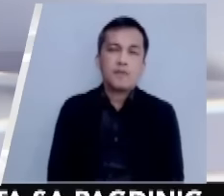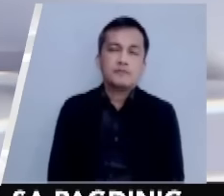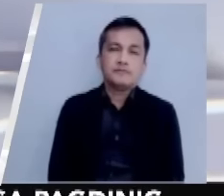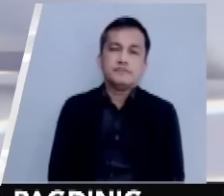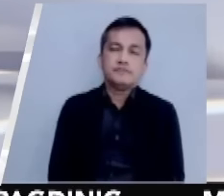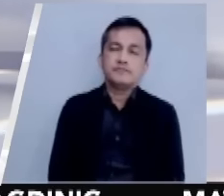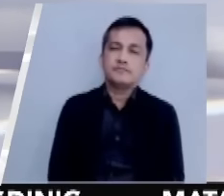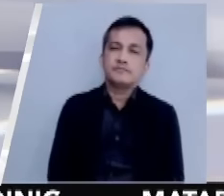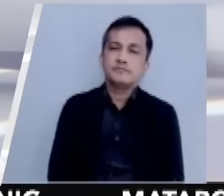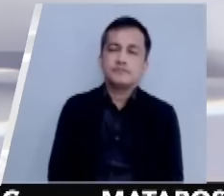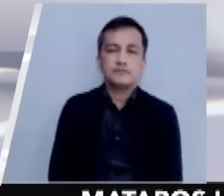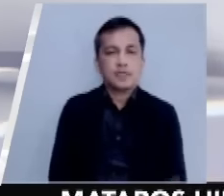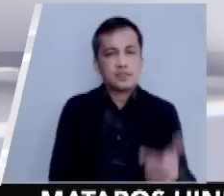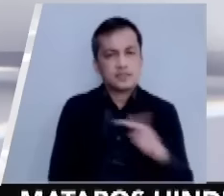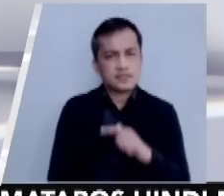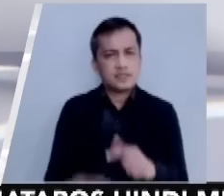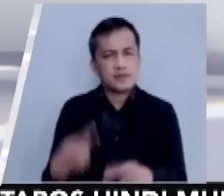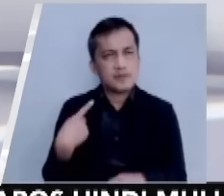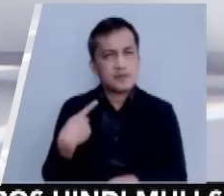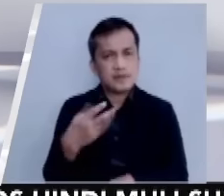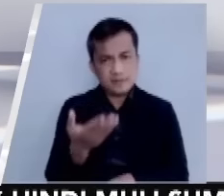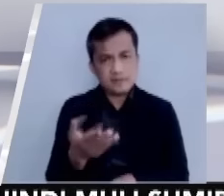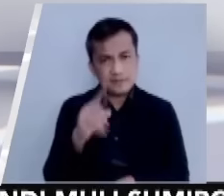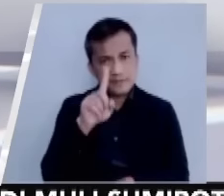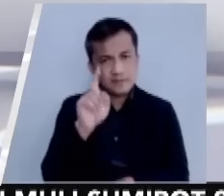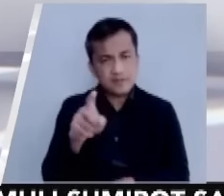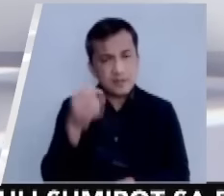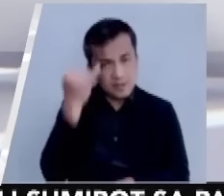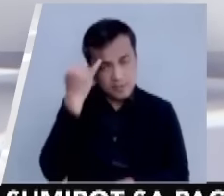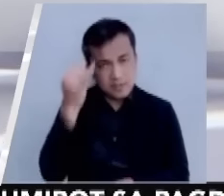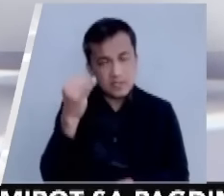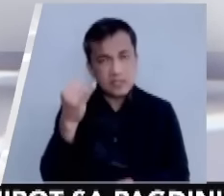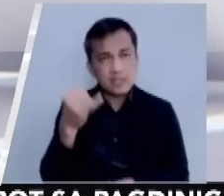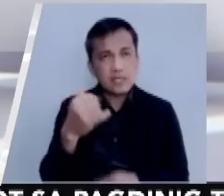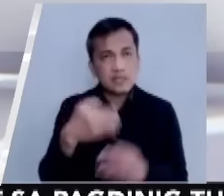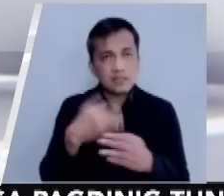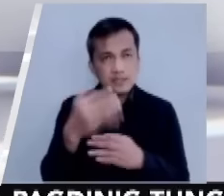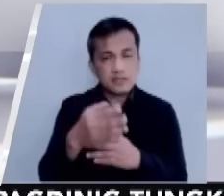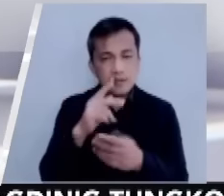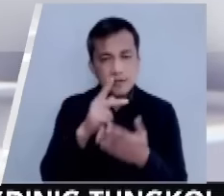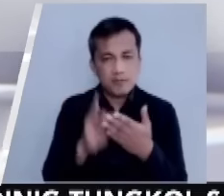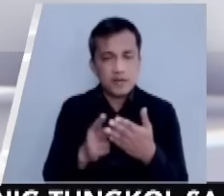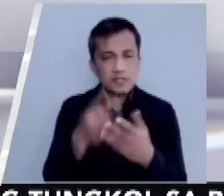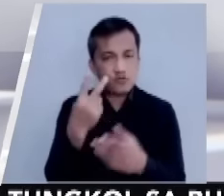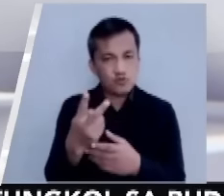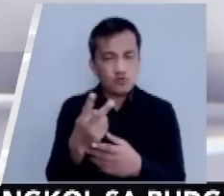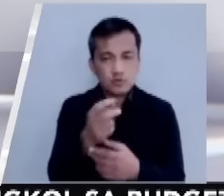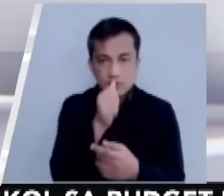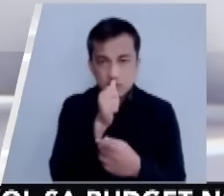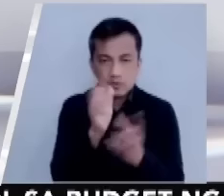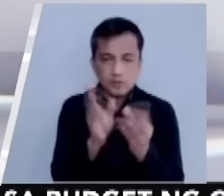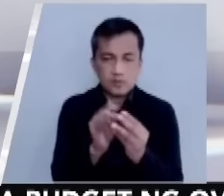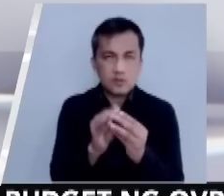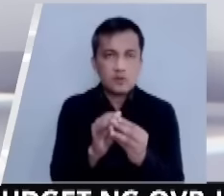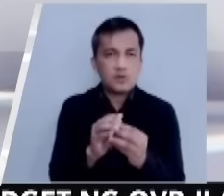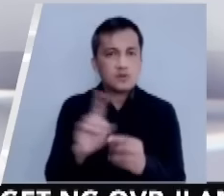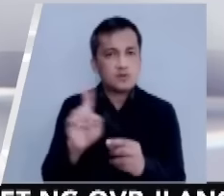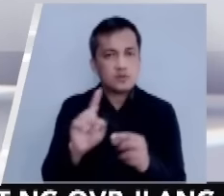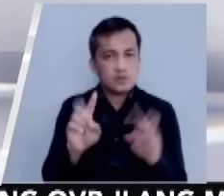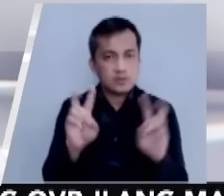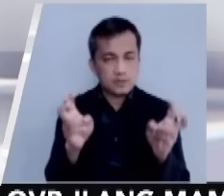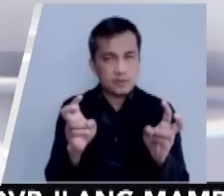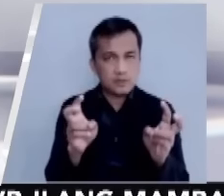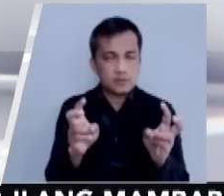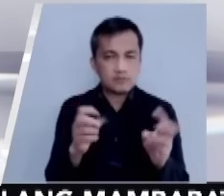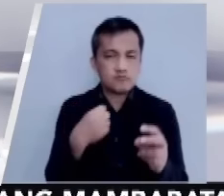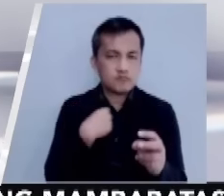ba kayo kung kailan eksakto mangyayari yung part 2 ng executive session at kung anong topic o gusto pang mapala rito ng mga